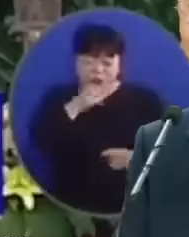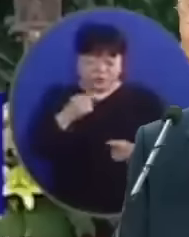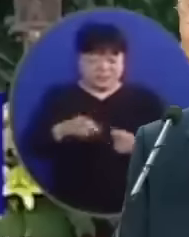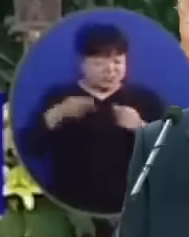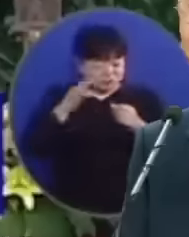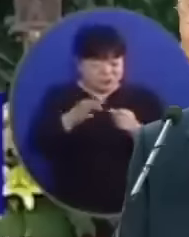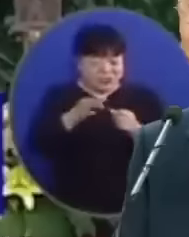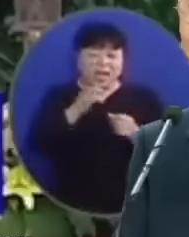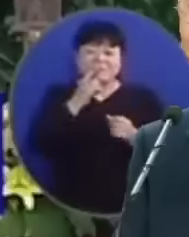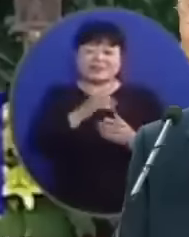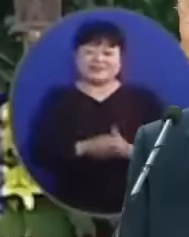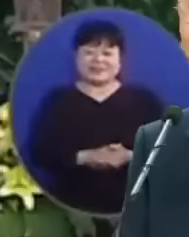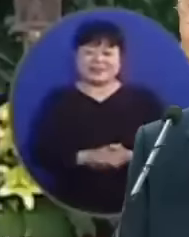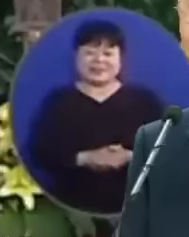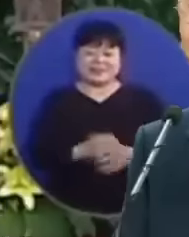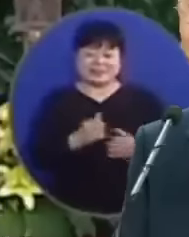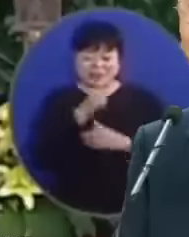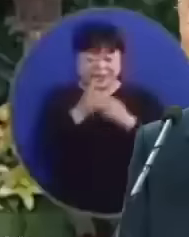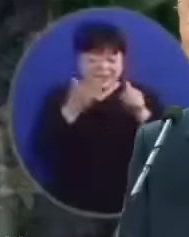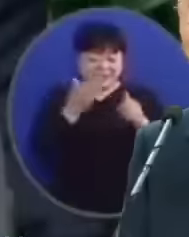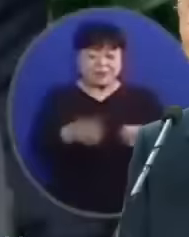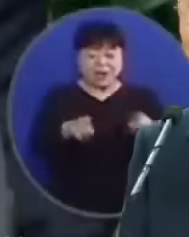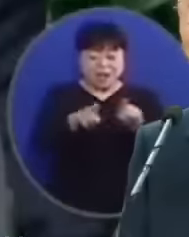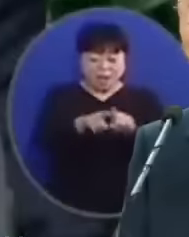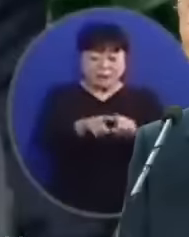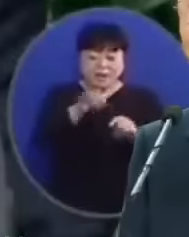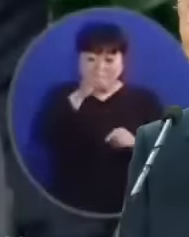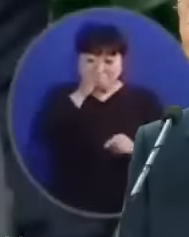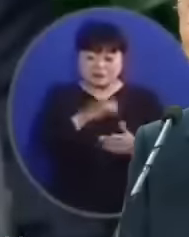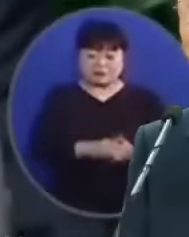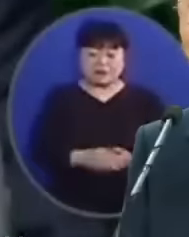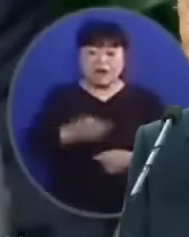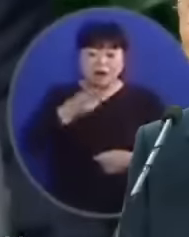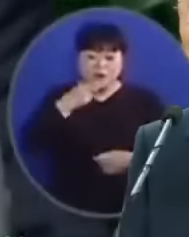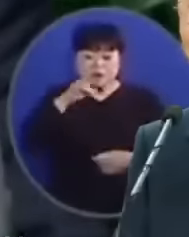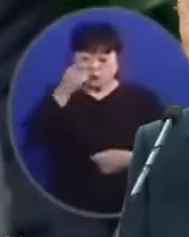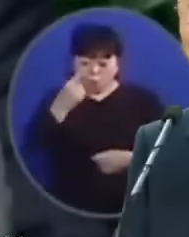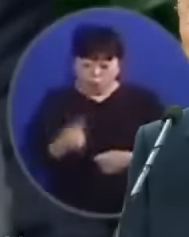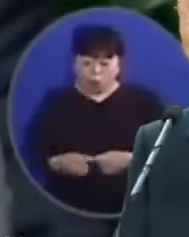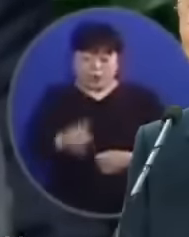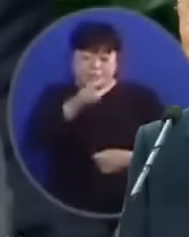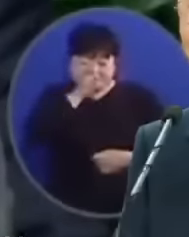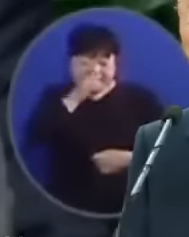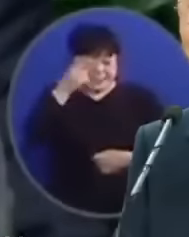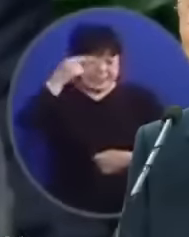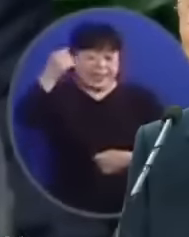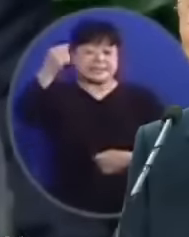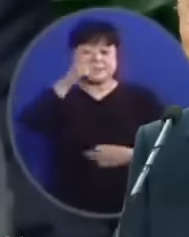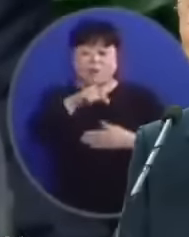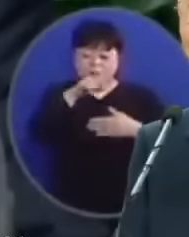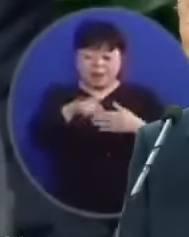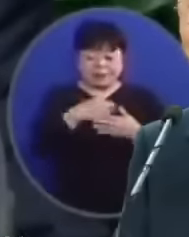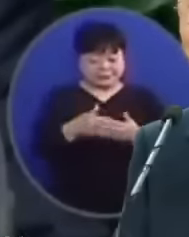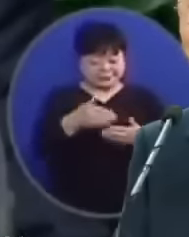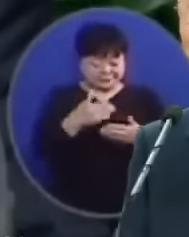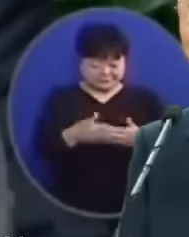하나님이라고 말하신 것입니다. 그러므로 하나님과 동행하기 위해서는 없는 것을 있는 것까지 마음속에